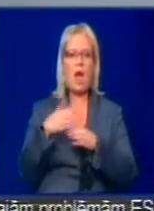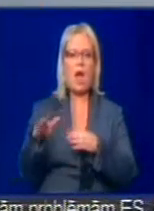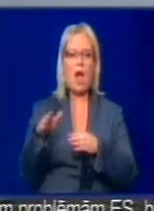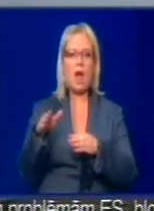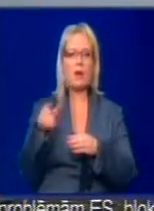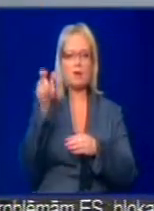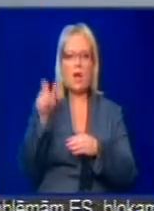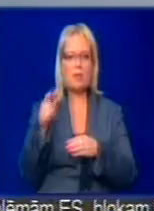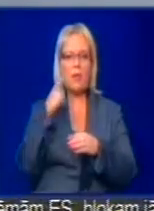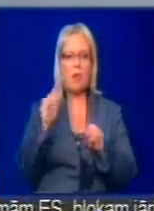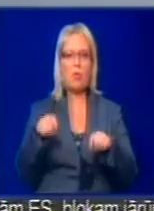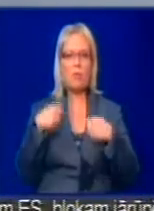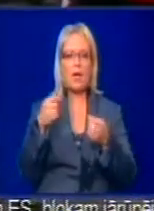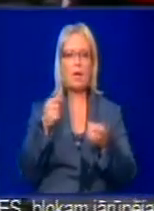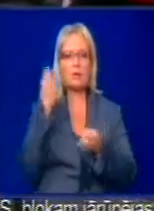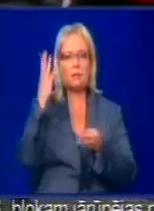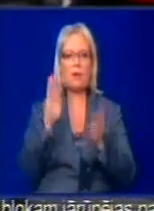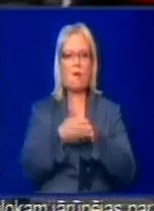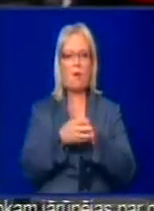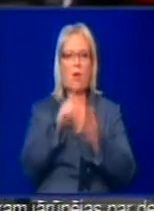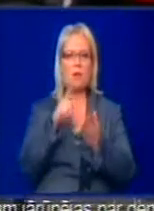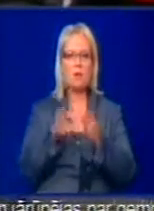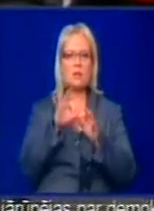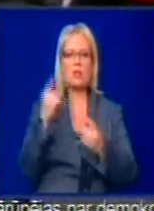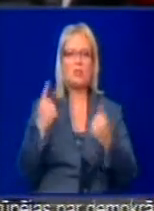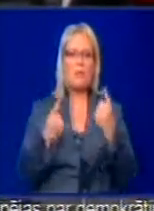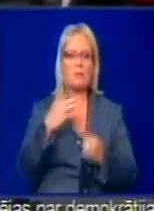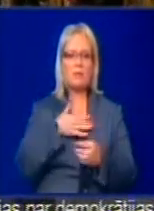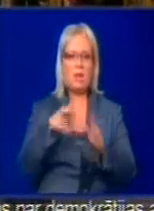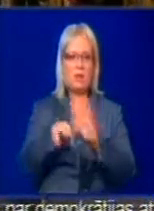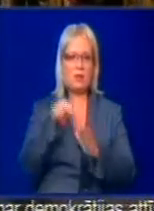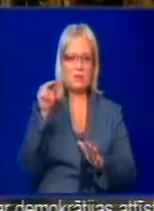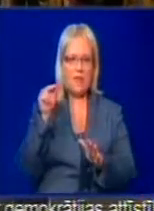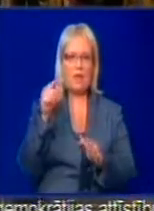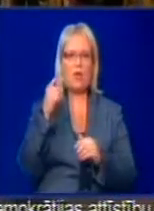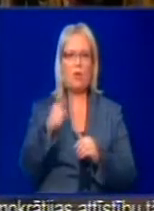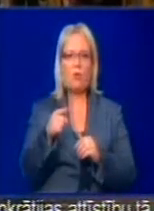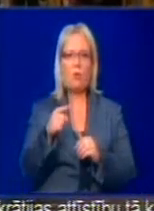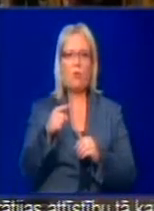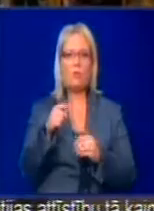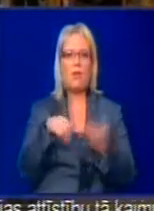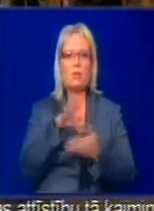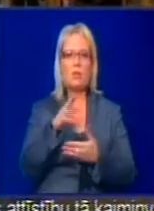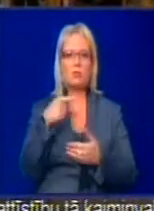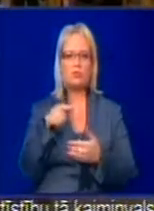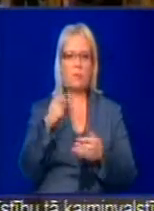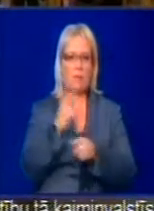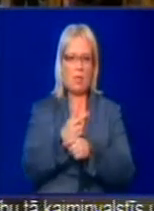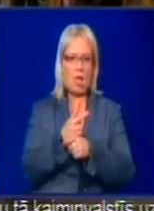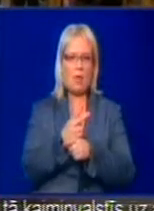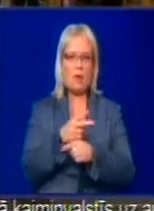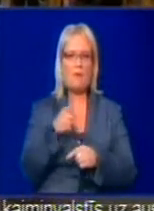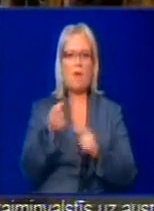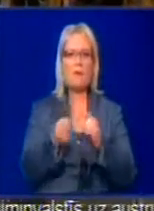padomnieku izglītības reformu jautājumos, sāc šaubīties par savu izvēli. Viņš pieļauj, ka varētu arī atteikties no šiem pienākumiem.